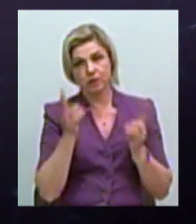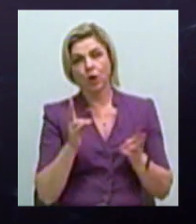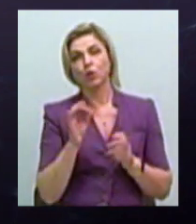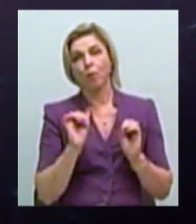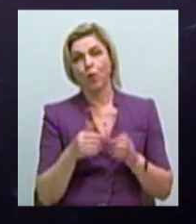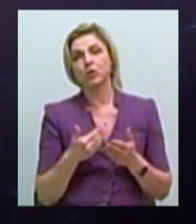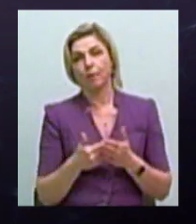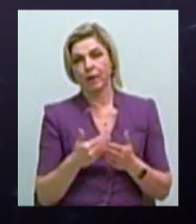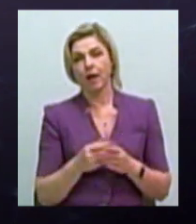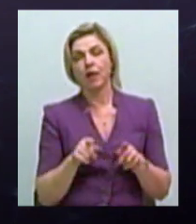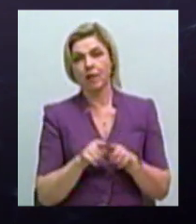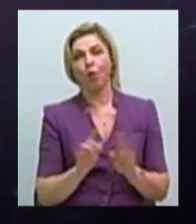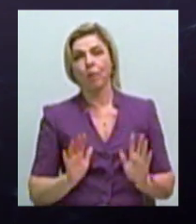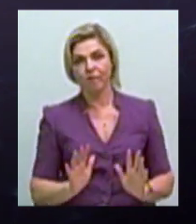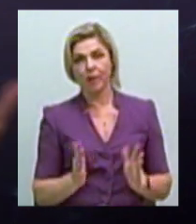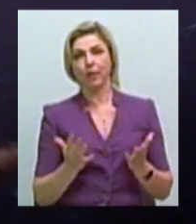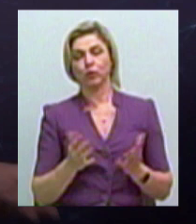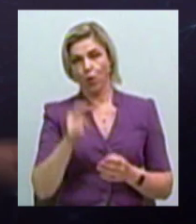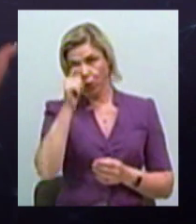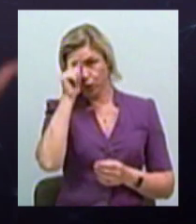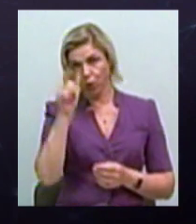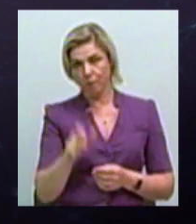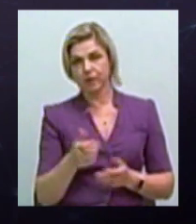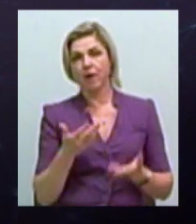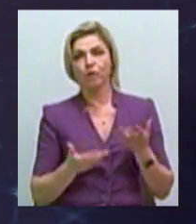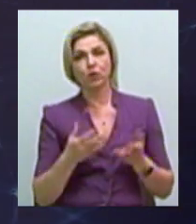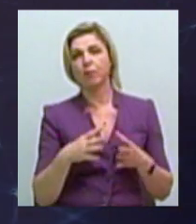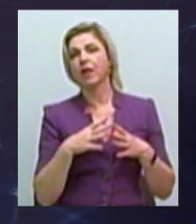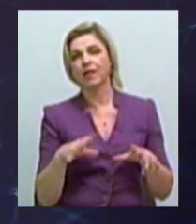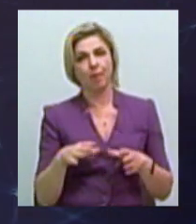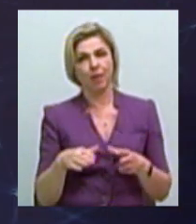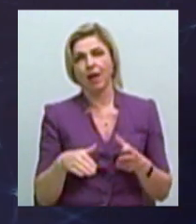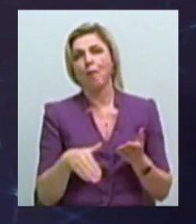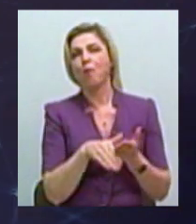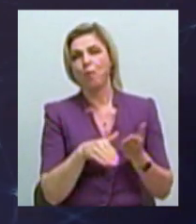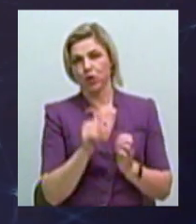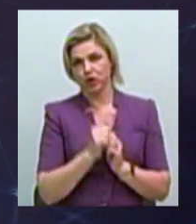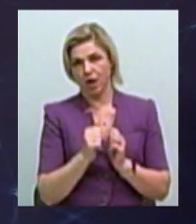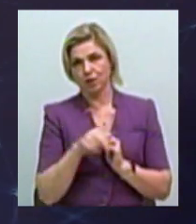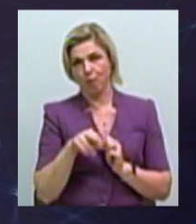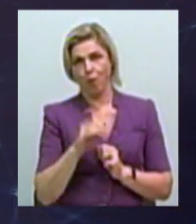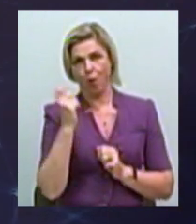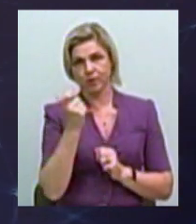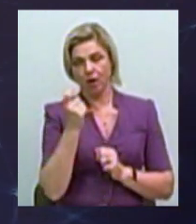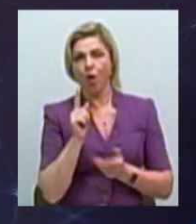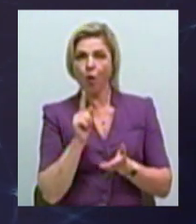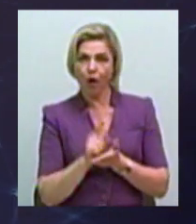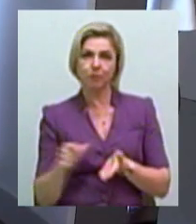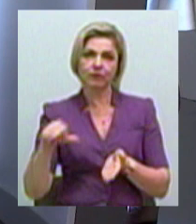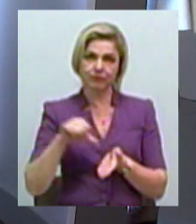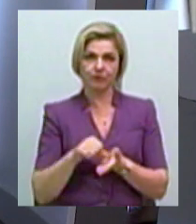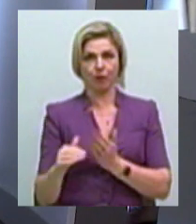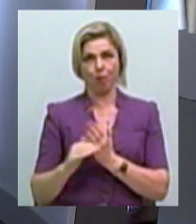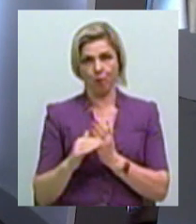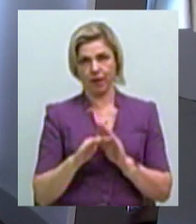припустити, що в даному випадку хлопець, можливо, не був схильний часто допомагати по господарству. Обов'язково залучайте до того дітей. Вони